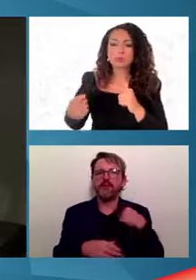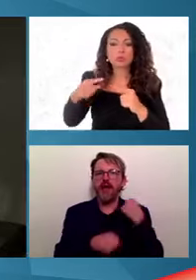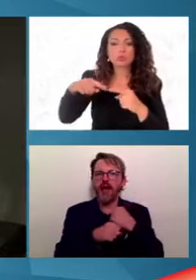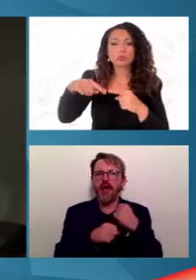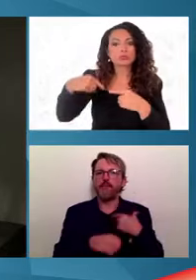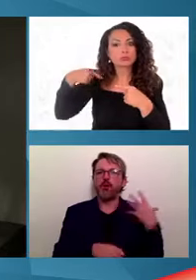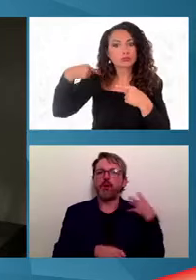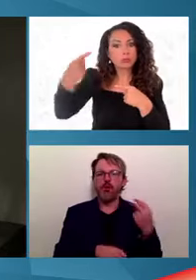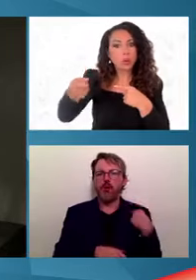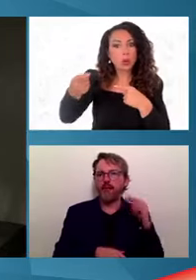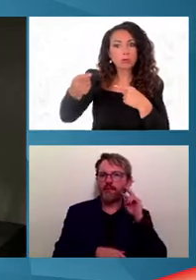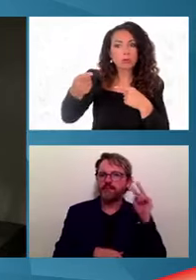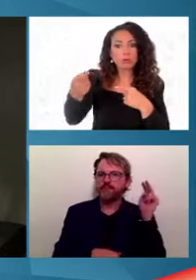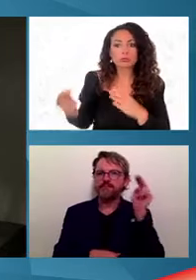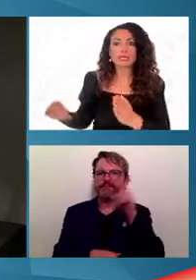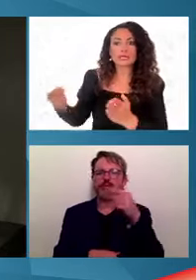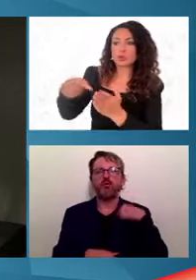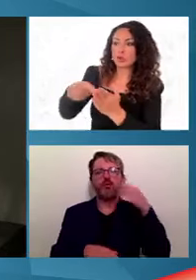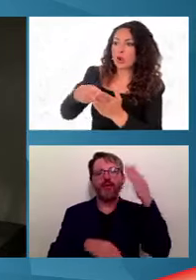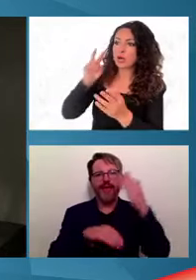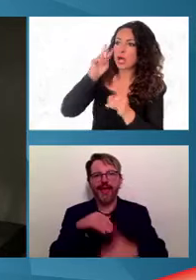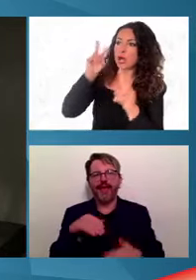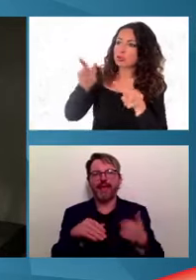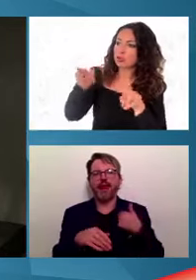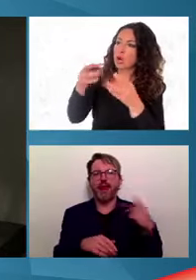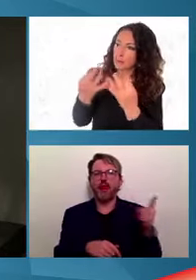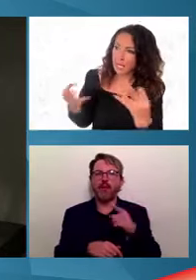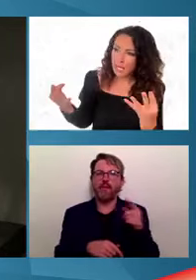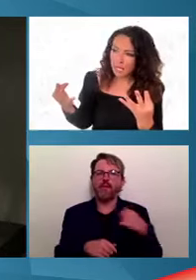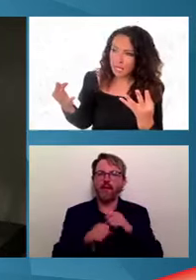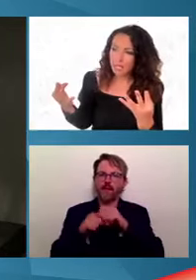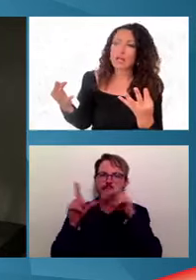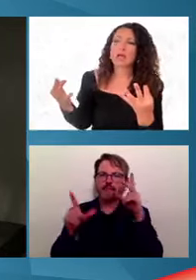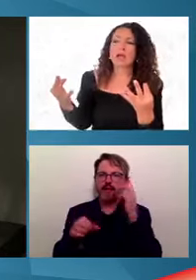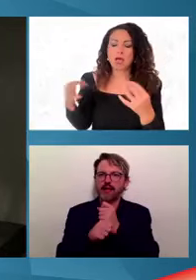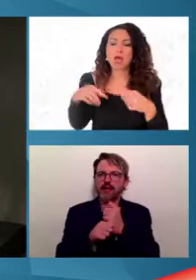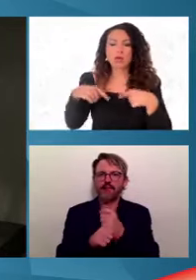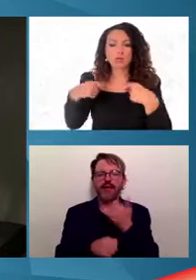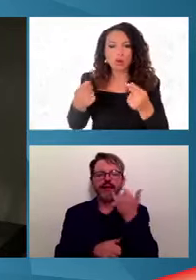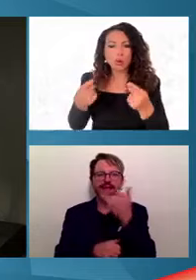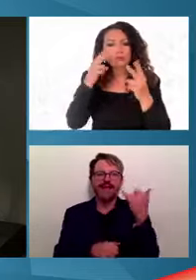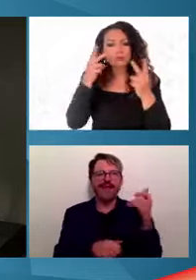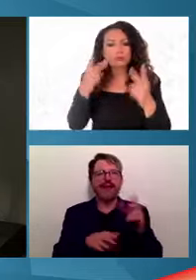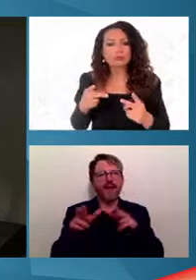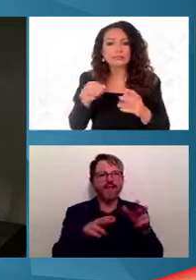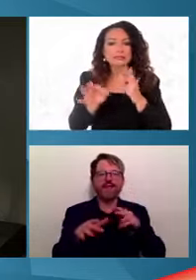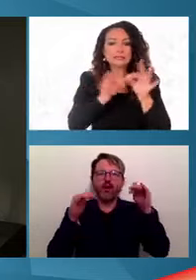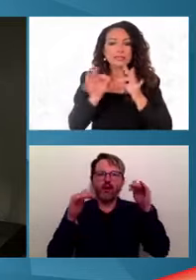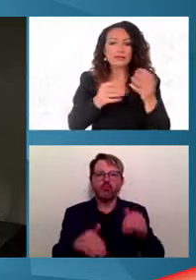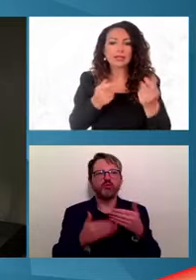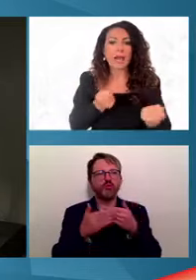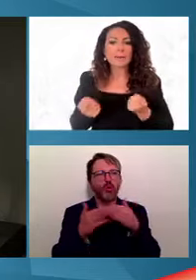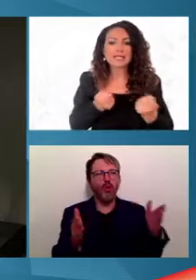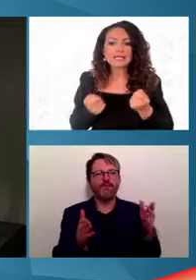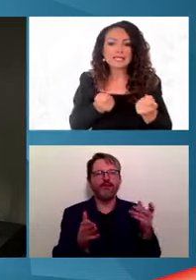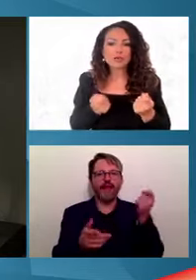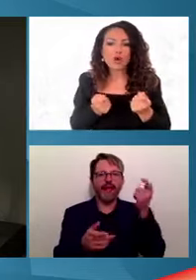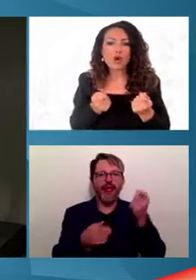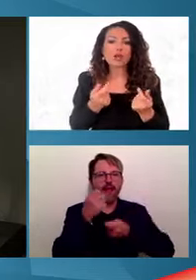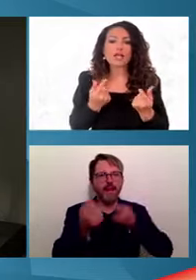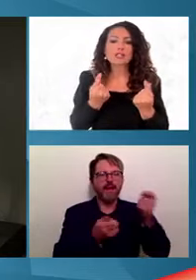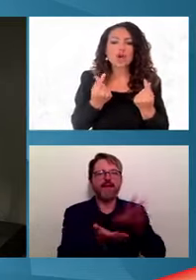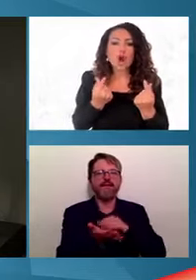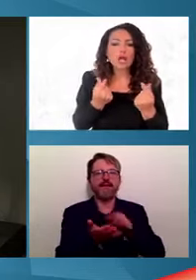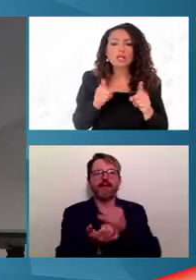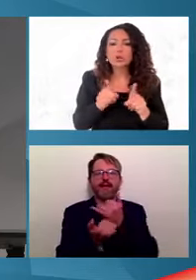bravo amministratore deve usare il denaro pubblico come fosse il proprio, come fosse il proprio portafoglio. È il palazzo del personale, perché vi